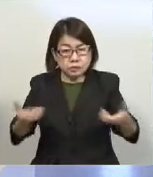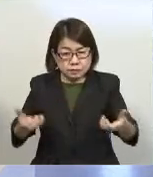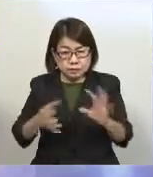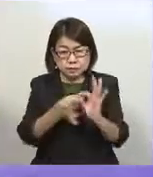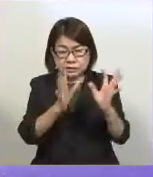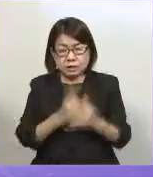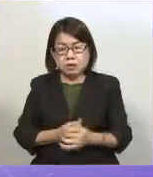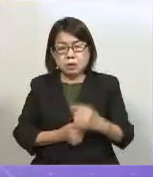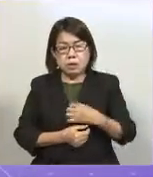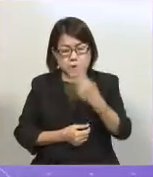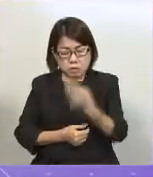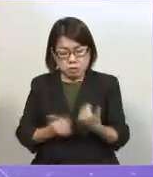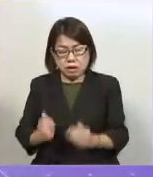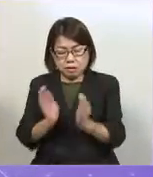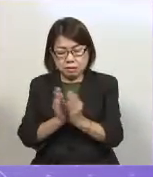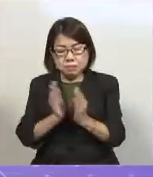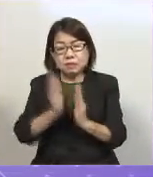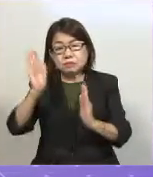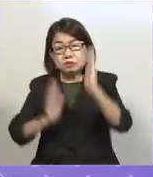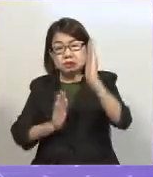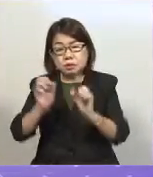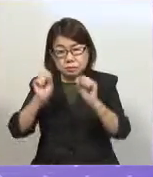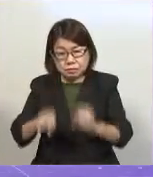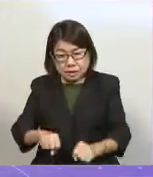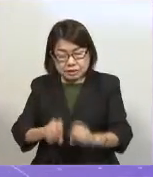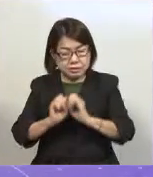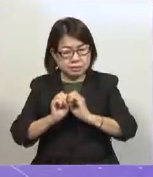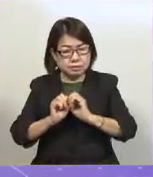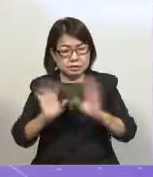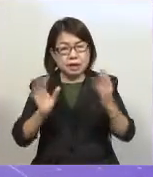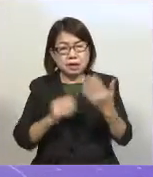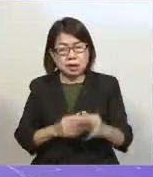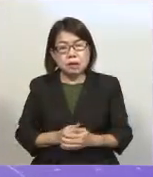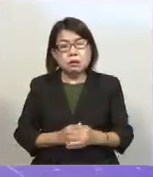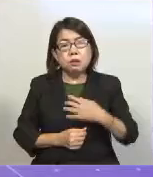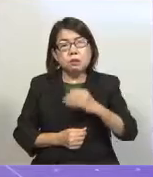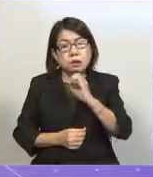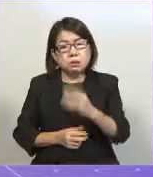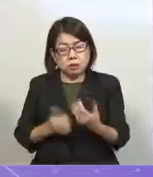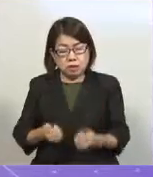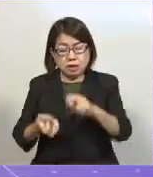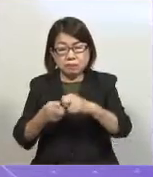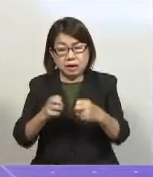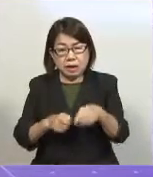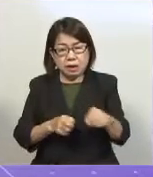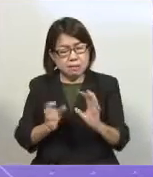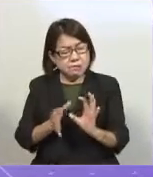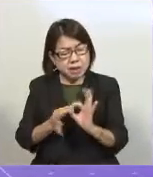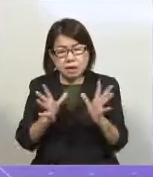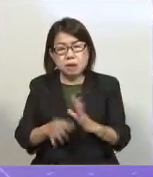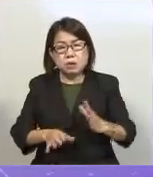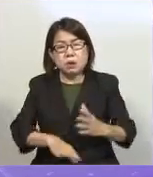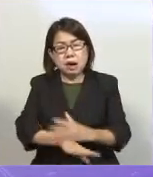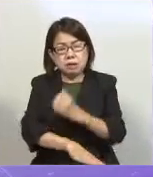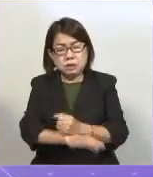ซึ่งก็มองว่าผลคะแนนที่ออกมาถือว่าเป็นการชี้ขาดอย่างชัดเจนแล้วก็ยืนยันว่าเรื่องนี้ไม่ใช่เรื่องของการเมืองอย่าง